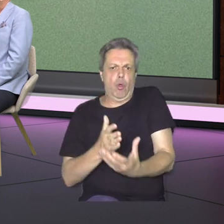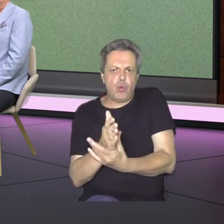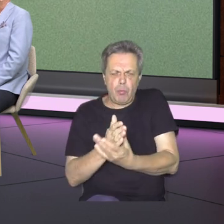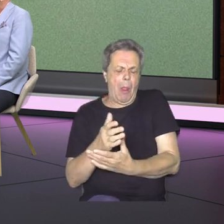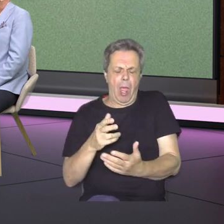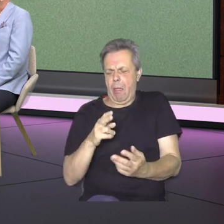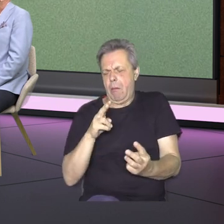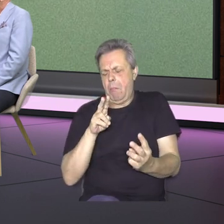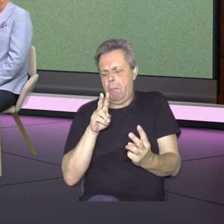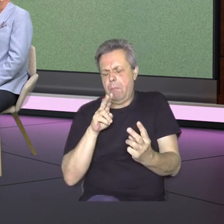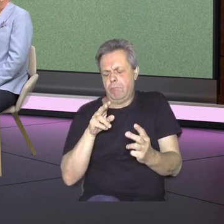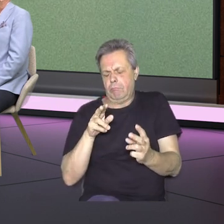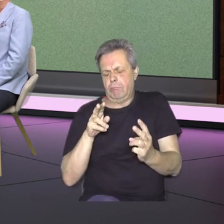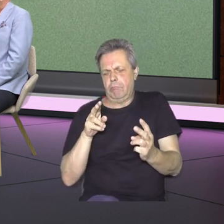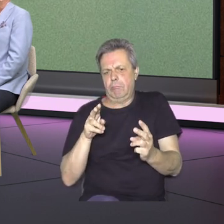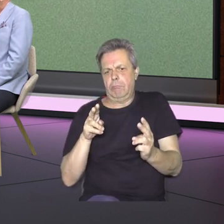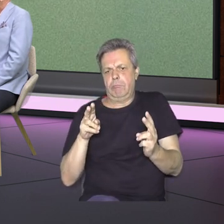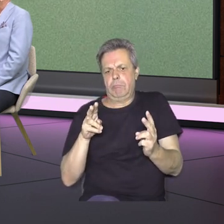službene posjete,